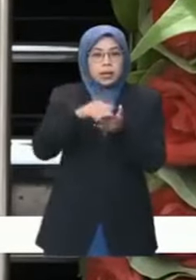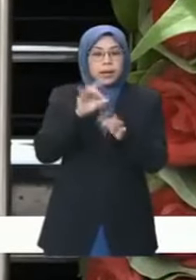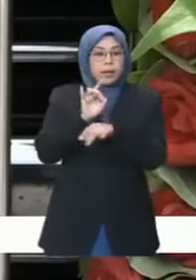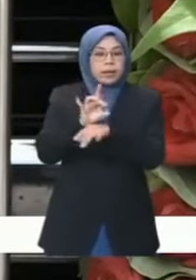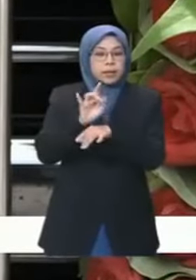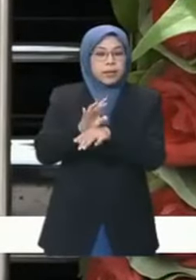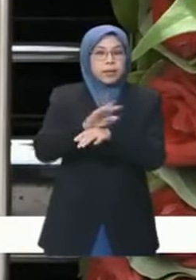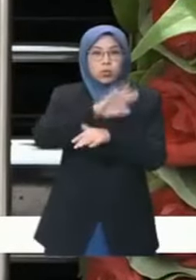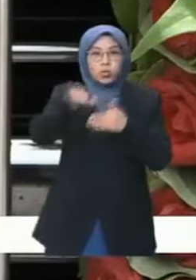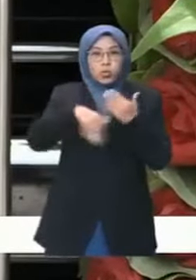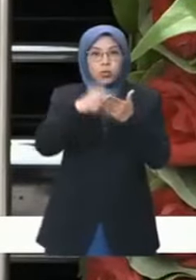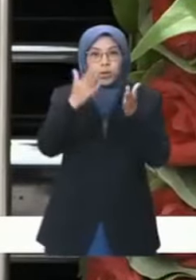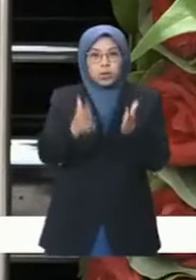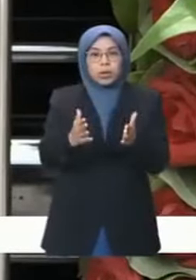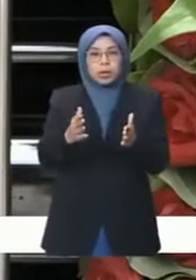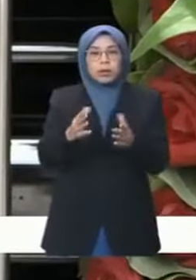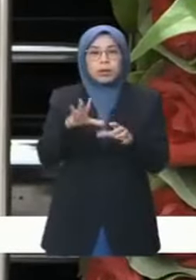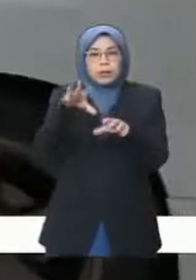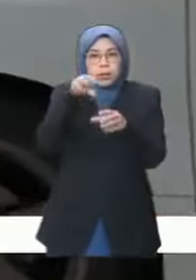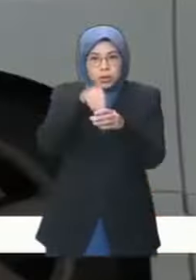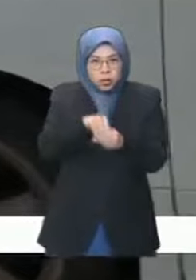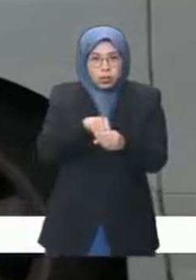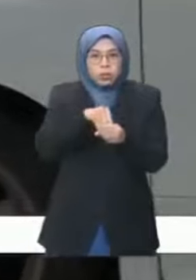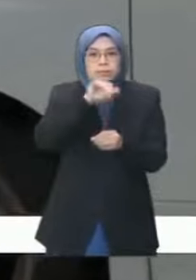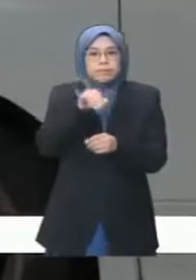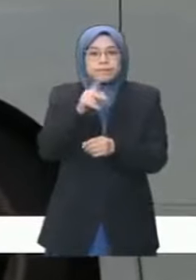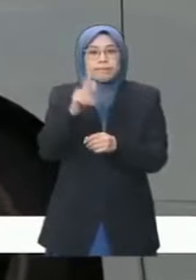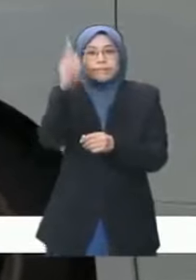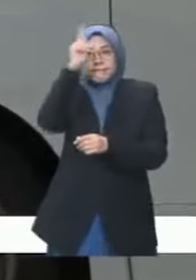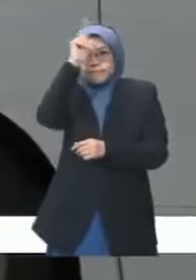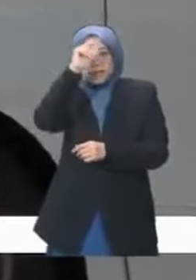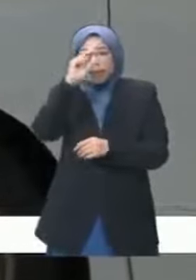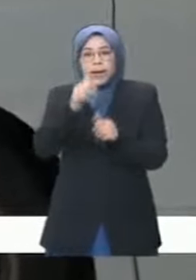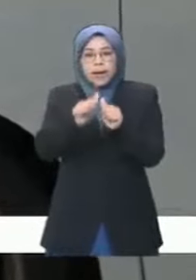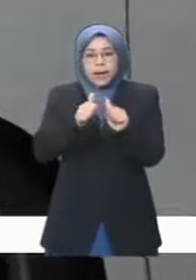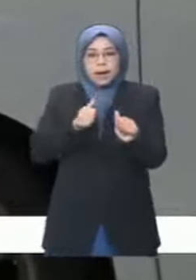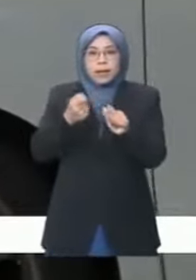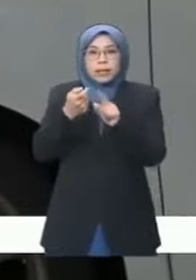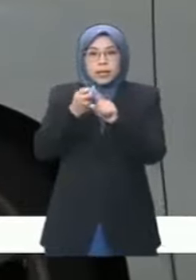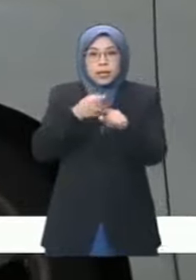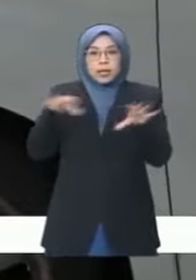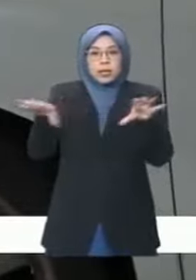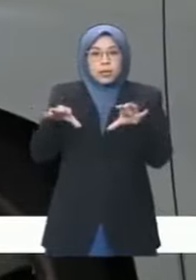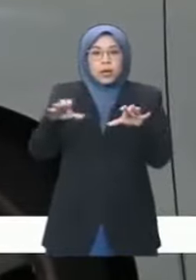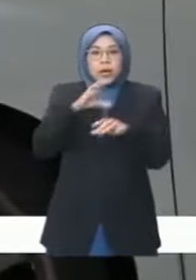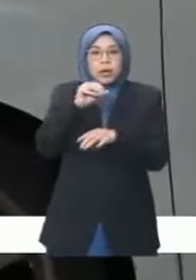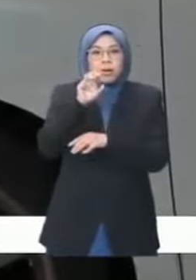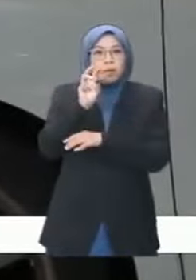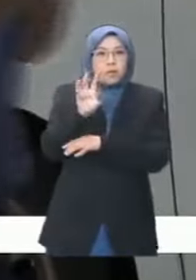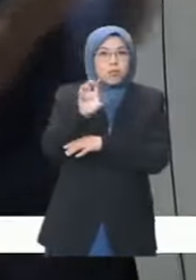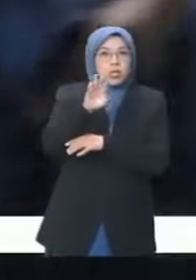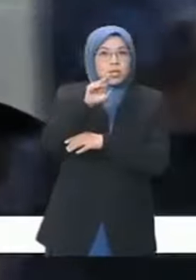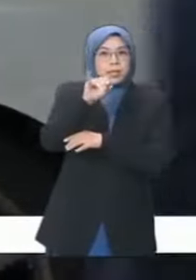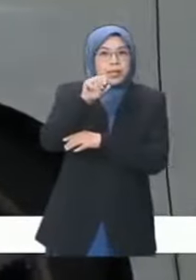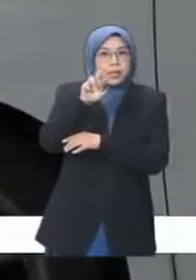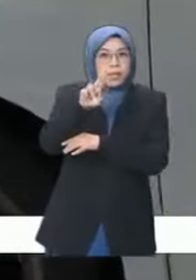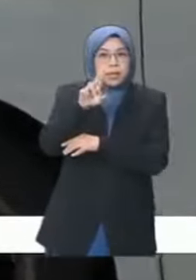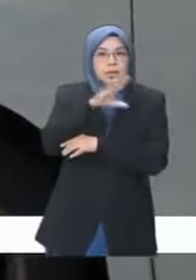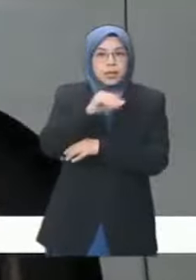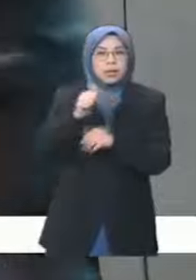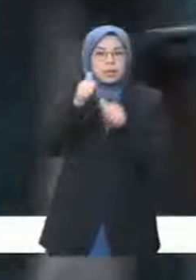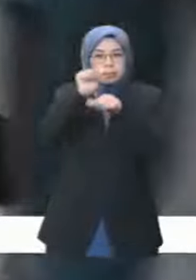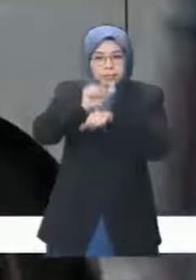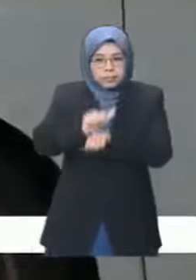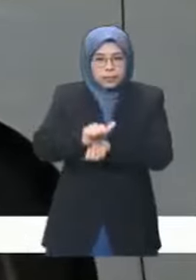menasihatkan orang ramai termasuk penjawat awam supaya mengelak daripada menjadi pembuli cyber. Sebaliknya terus mengekalkan adab